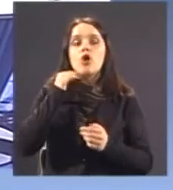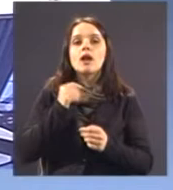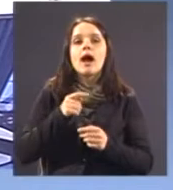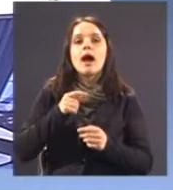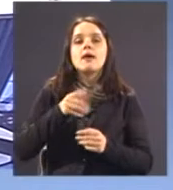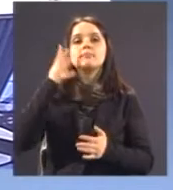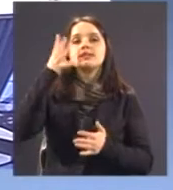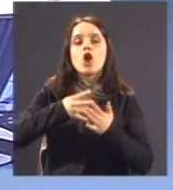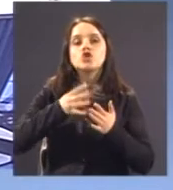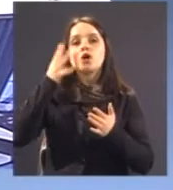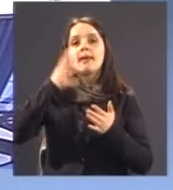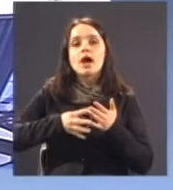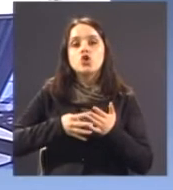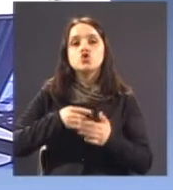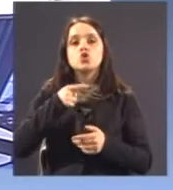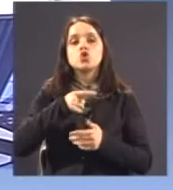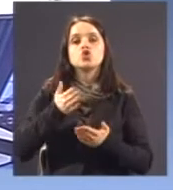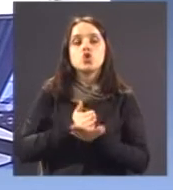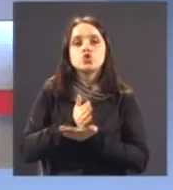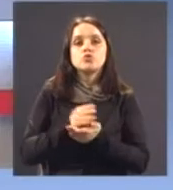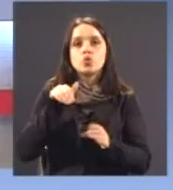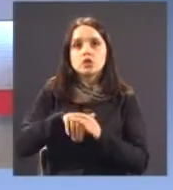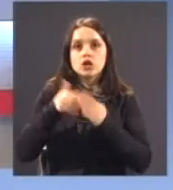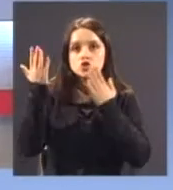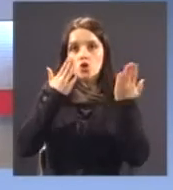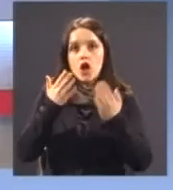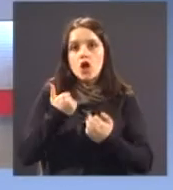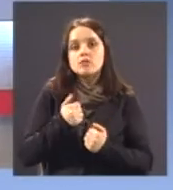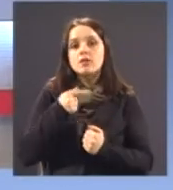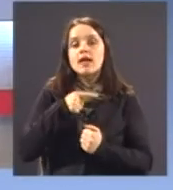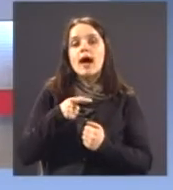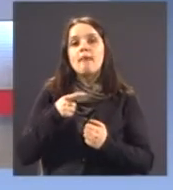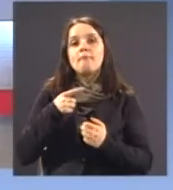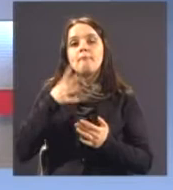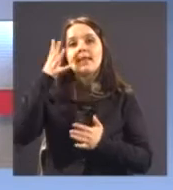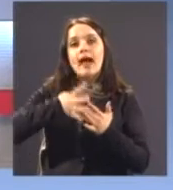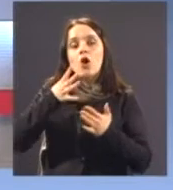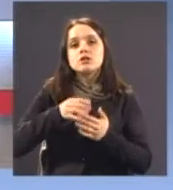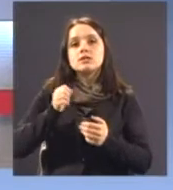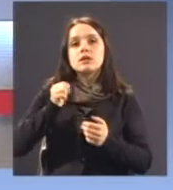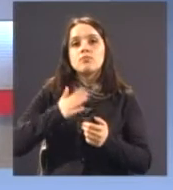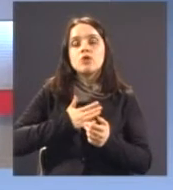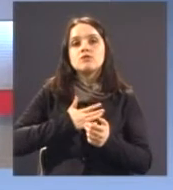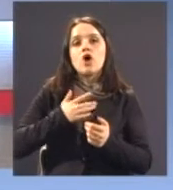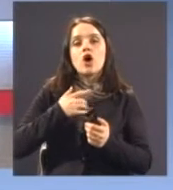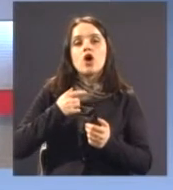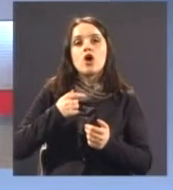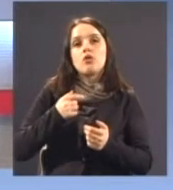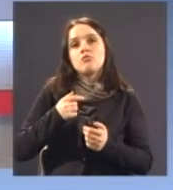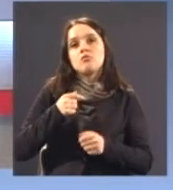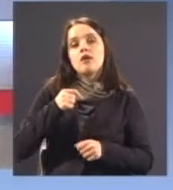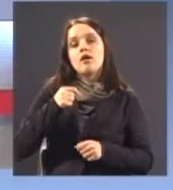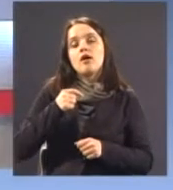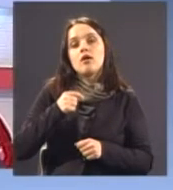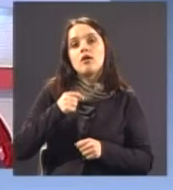službu unutar škole, s obzirom da pedagozi po svojoj vokaciji moraju dosta da rade sa djecom o